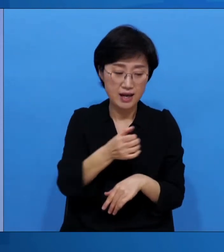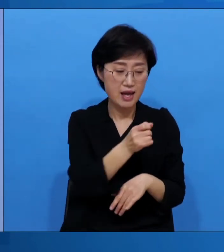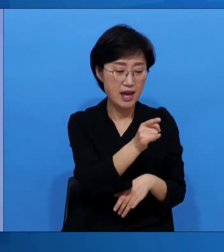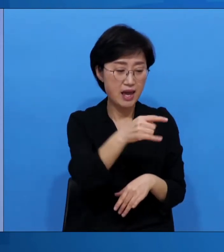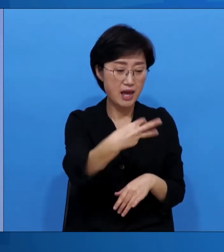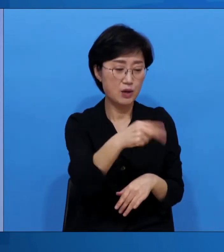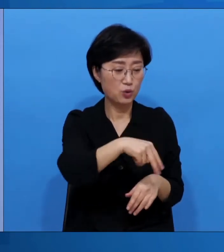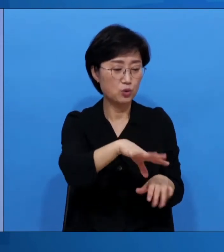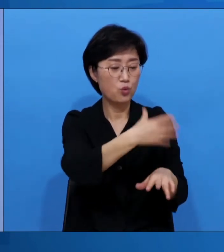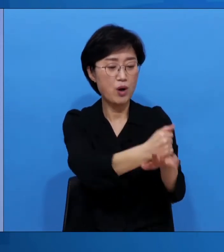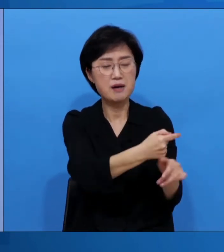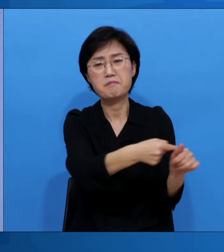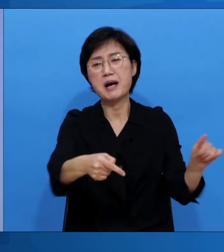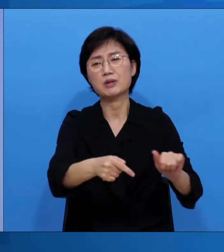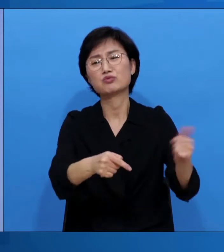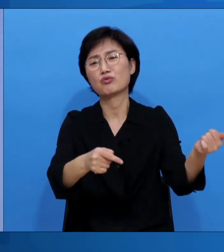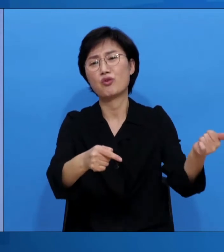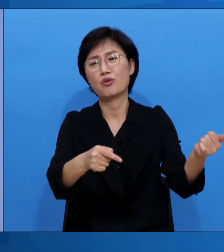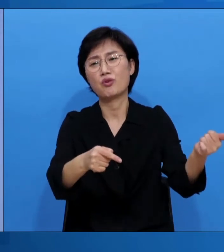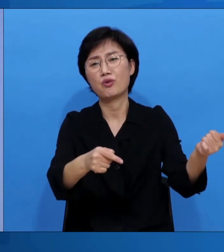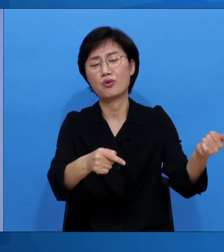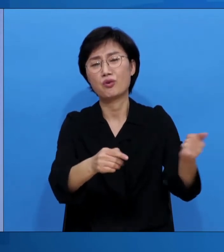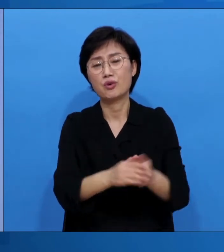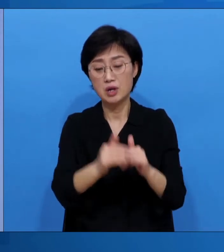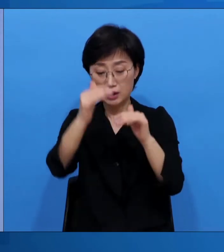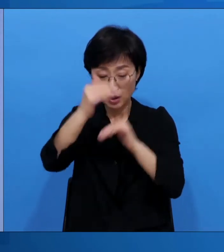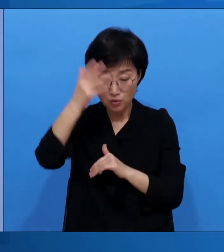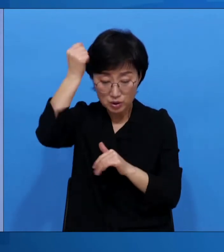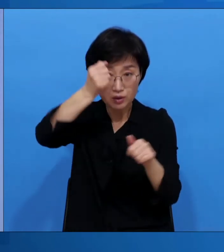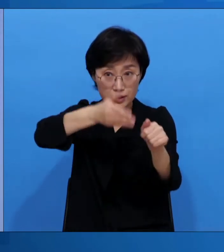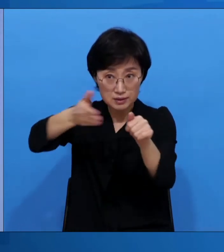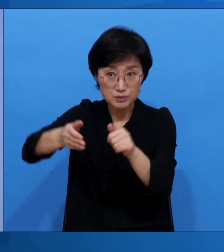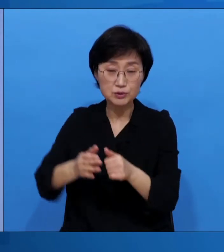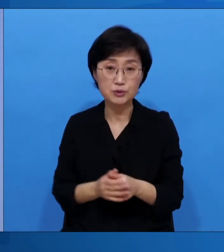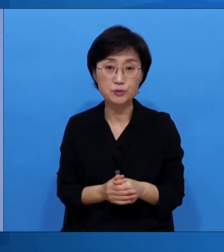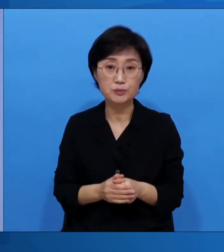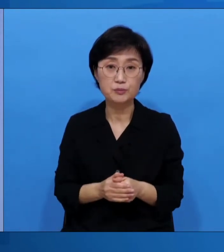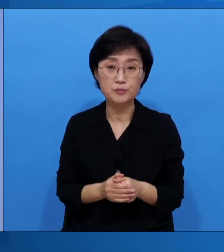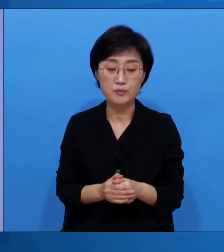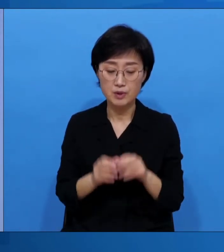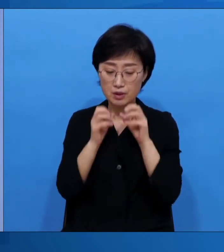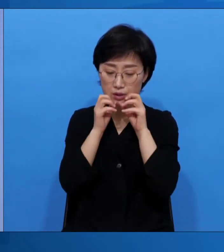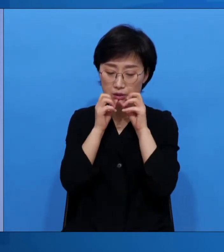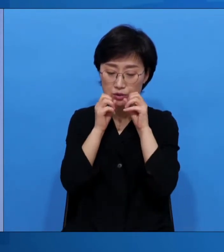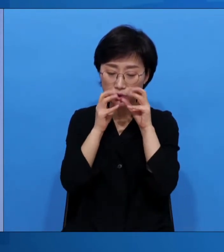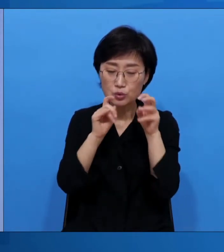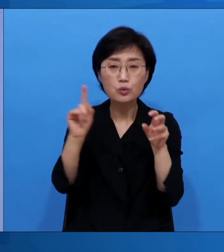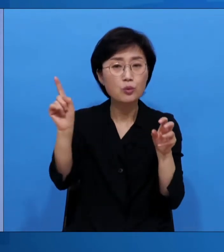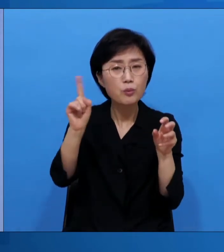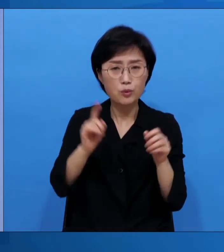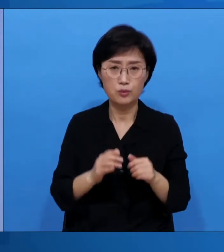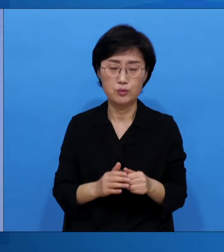taking away the life of King Herod took place. 놓치지 마세요. Do not lose hold of this. 전도는 뭐냐? What is evangelism?